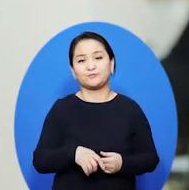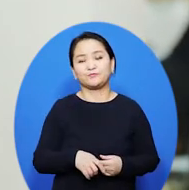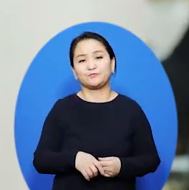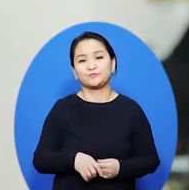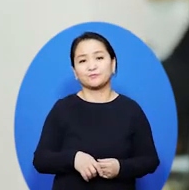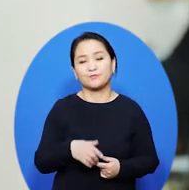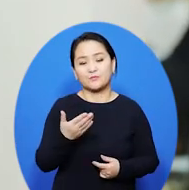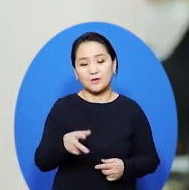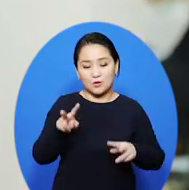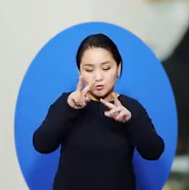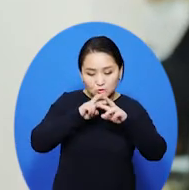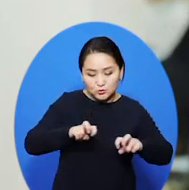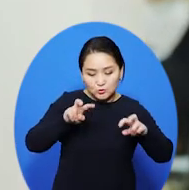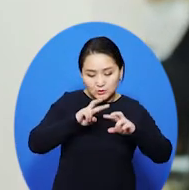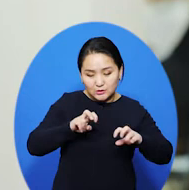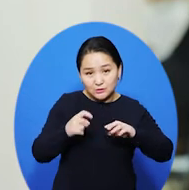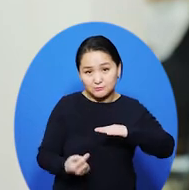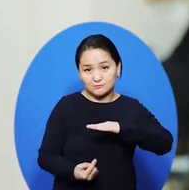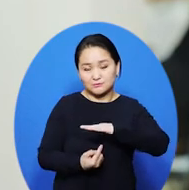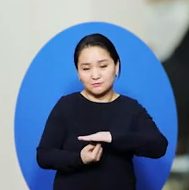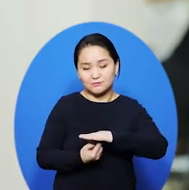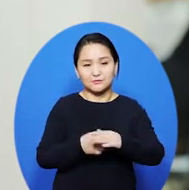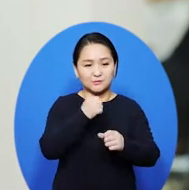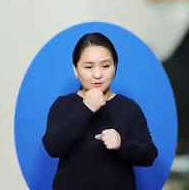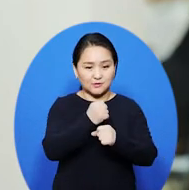ерөөсөө бид түрүүн хэлсэн нөгөө судалгаан дээр үндэслэж гэдэг